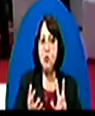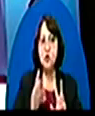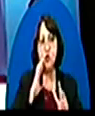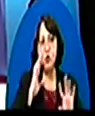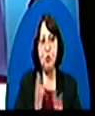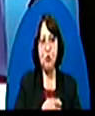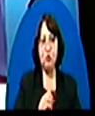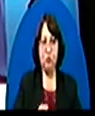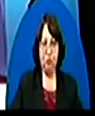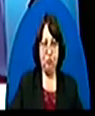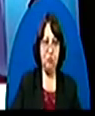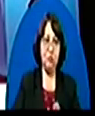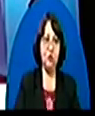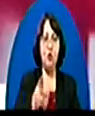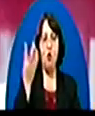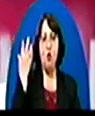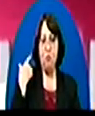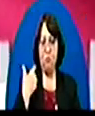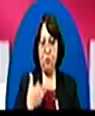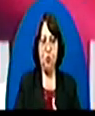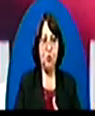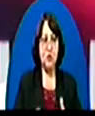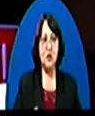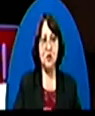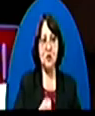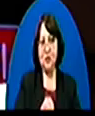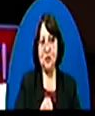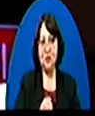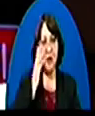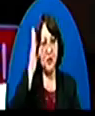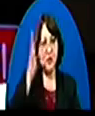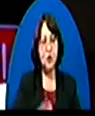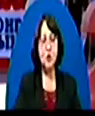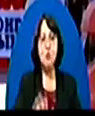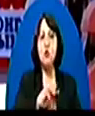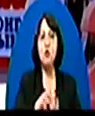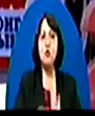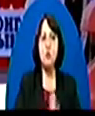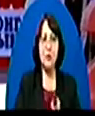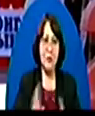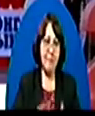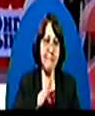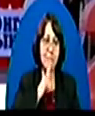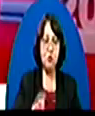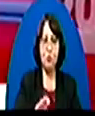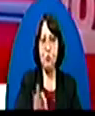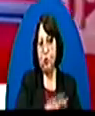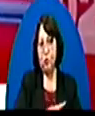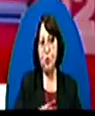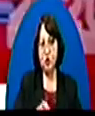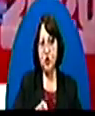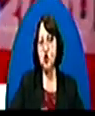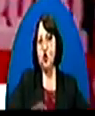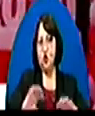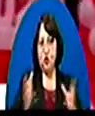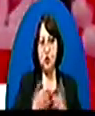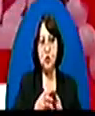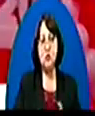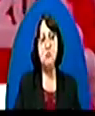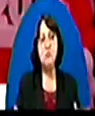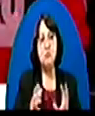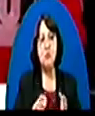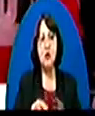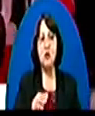байгуулж, өнгөрсөн хугацаанд хийж хэрэгжүүлсэн ажил цаашид хэрэгжүүлэх мөрийн хөтөлбөрөөр танилцуулахаар сум орон нутгийг зорж байгаа юм байна. Тэдний